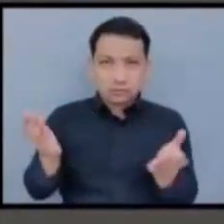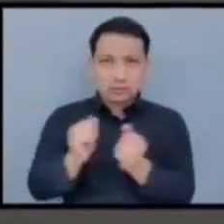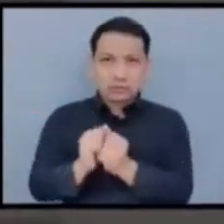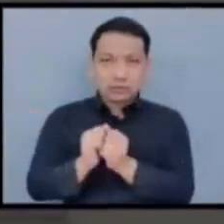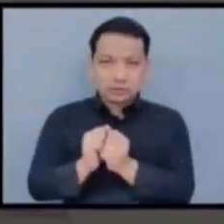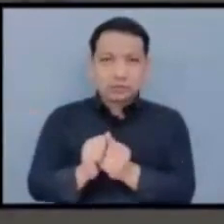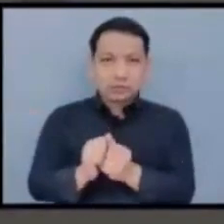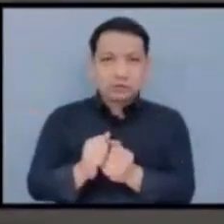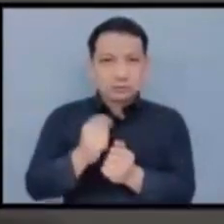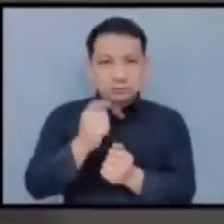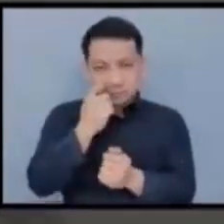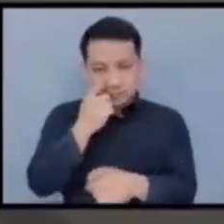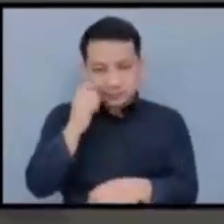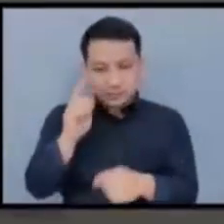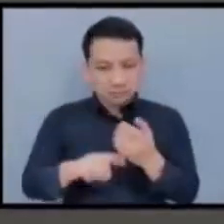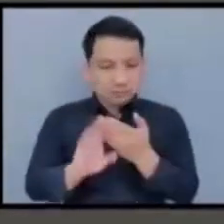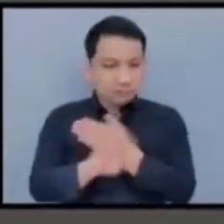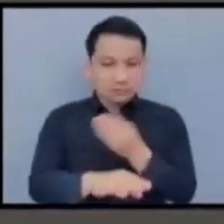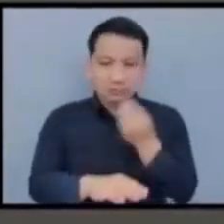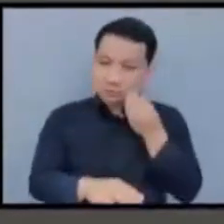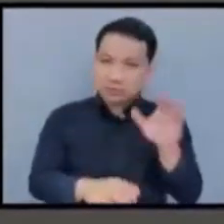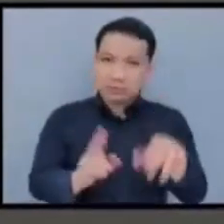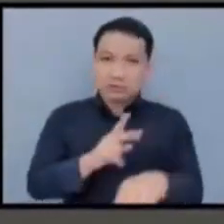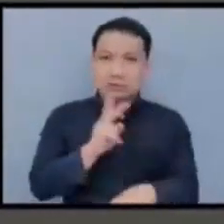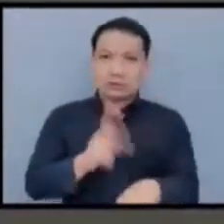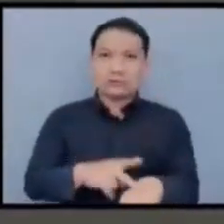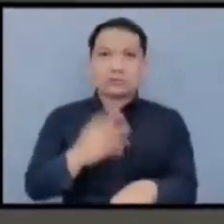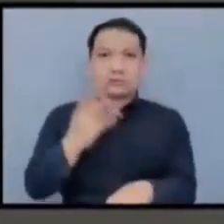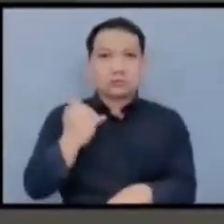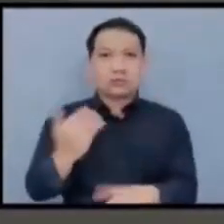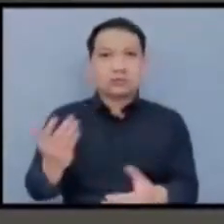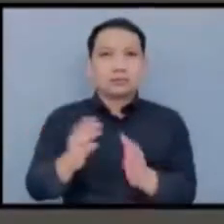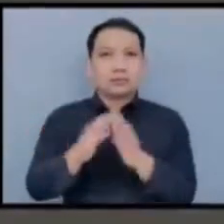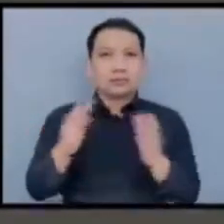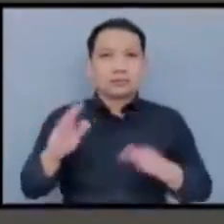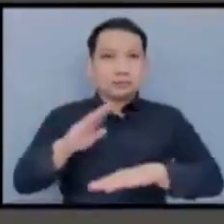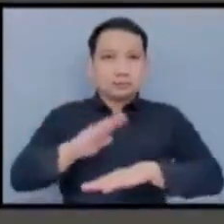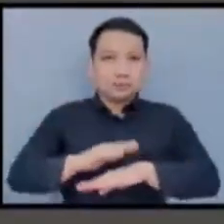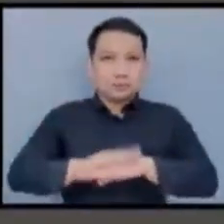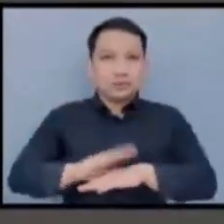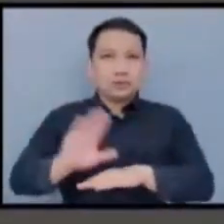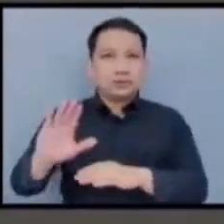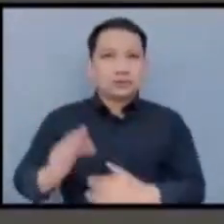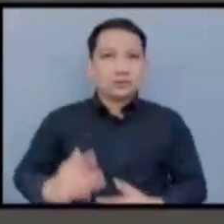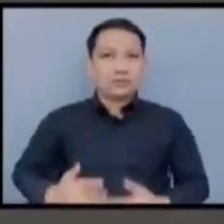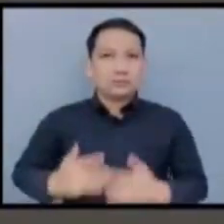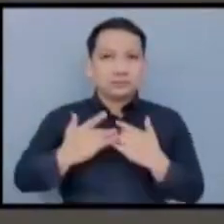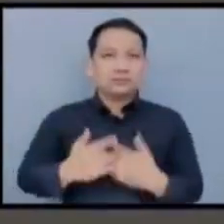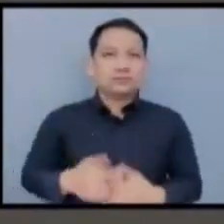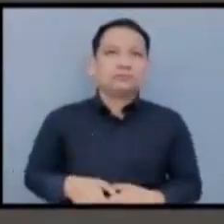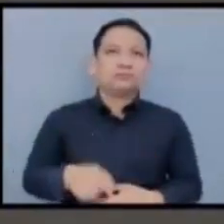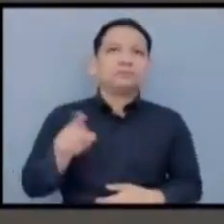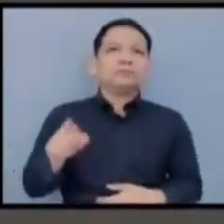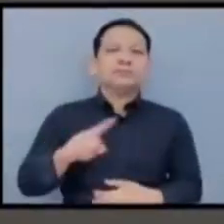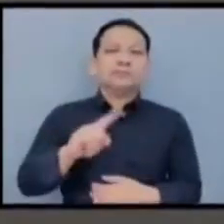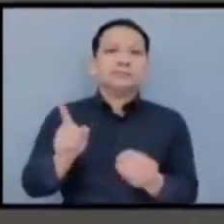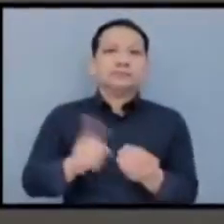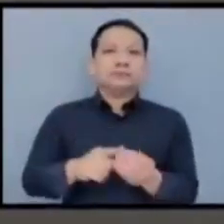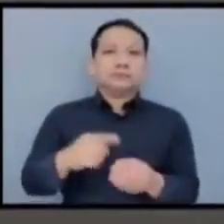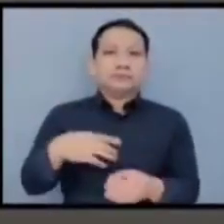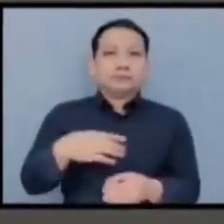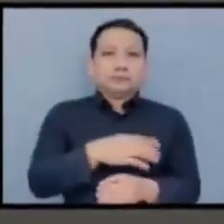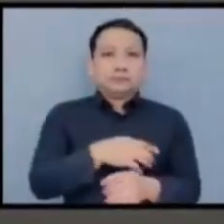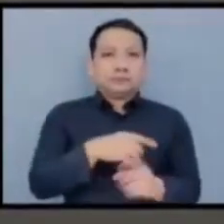lamang siya hindi makauwi sa Pilipinas ay bunsod ng matinding banta sa kanyang buhay. Hiling ng kampo ni Teves sana ipayagan na muli